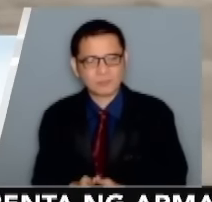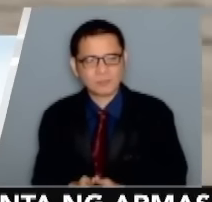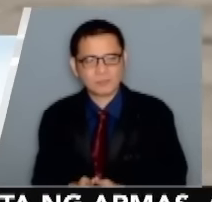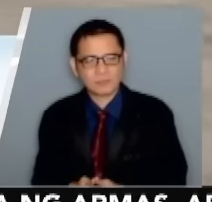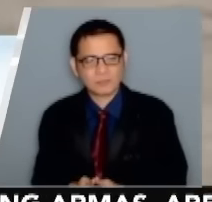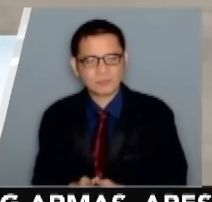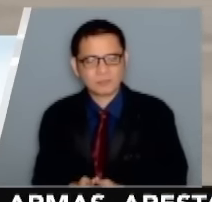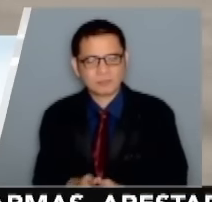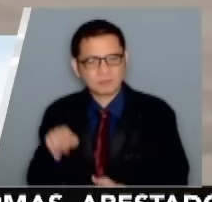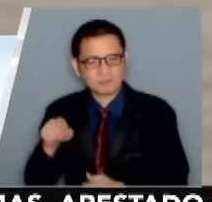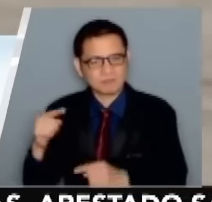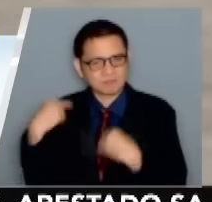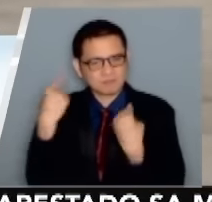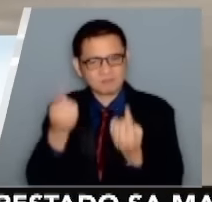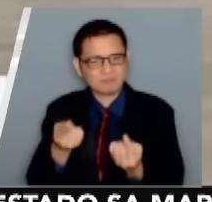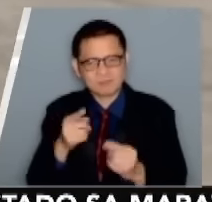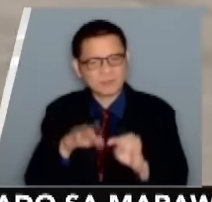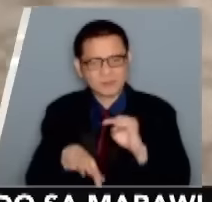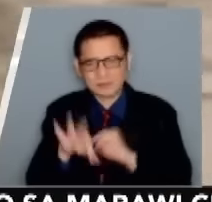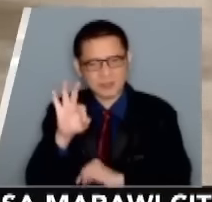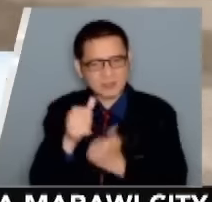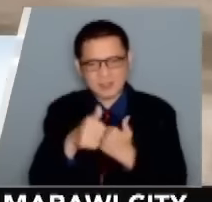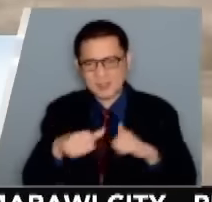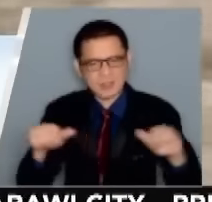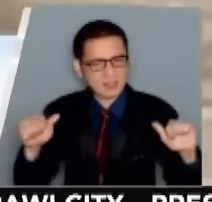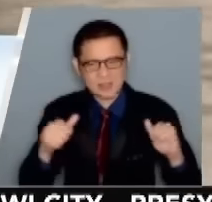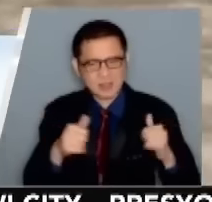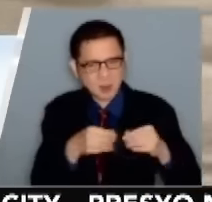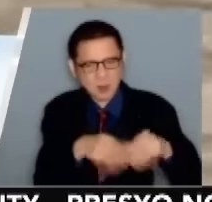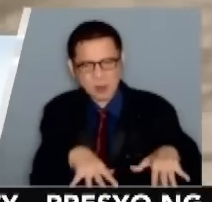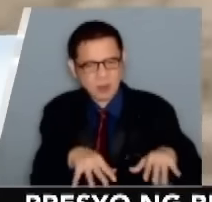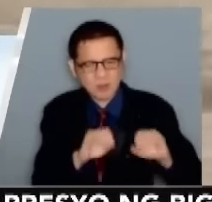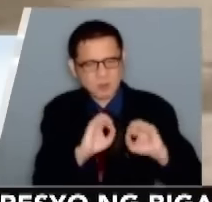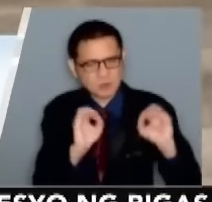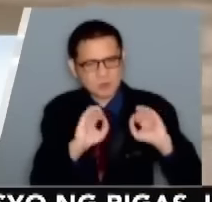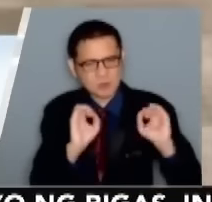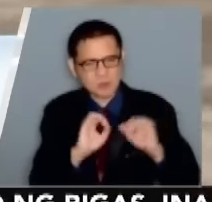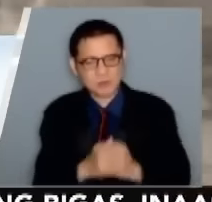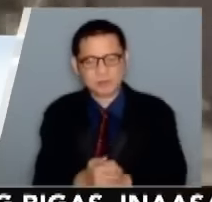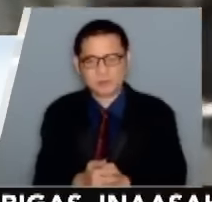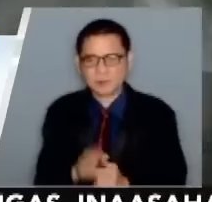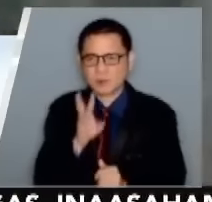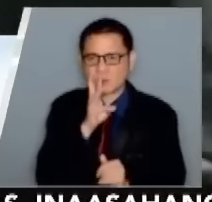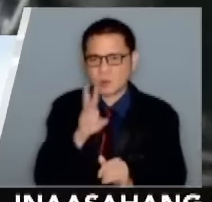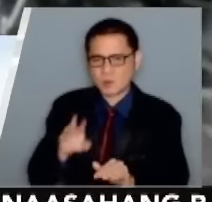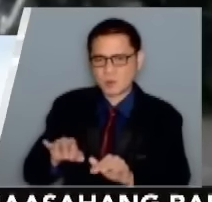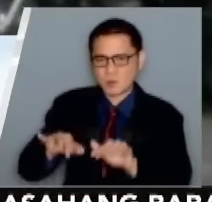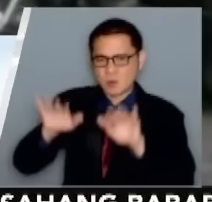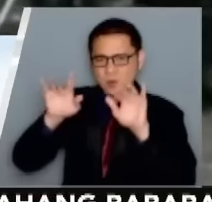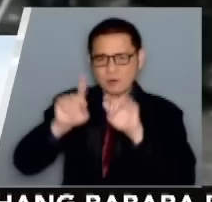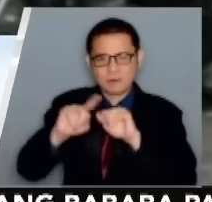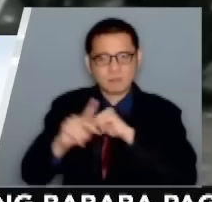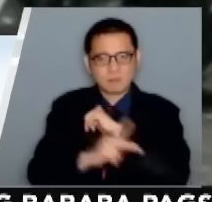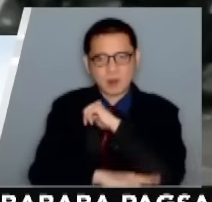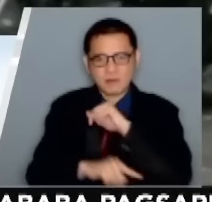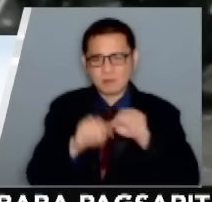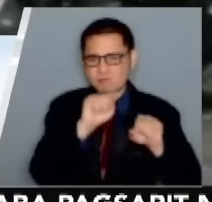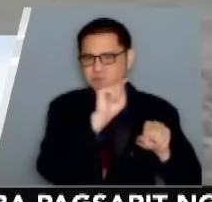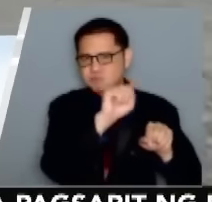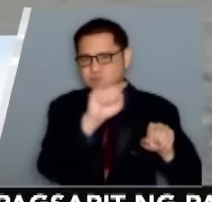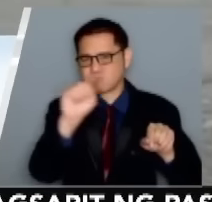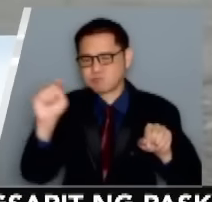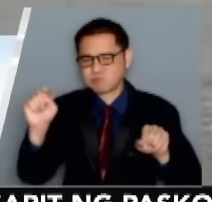nahanap. Sa monitoring ng PDRRMO, humupa na ang baha sa maraming lugar sa probinsya, kaya naman naibalik na ang kuryente